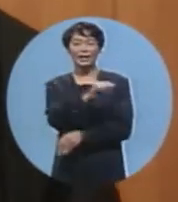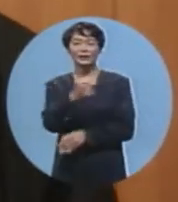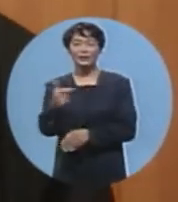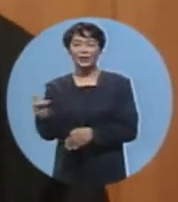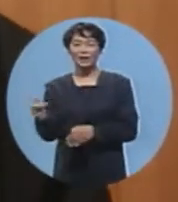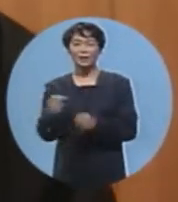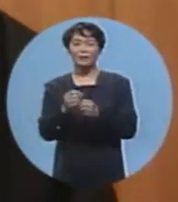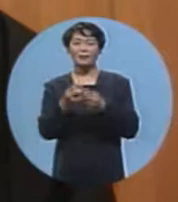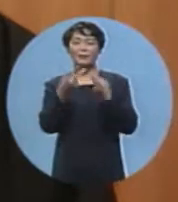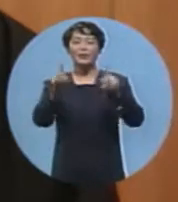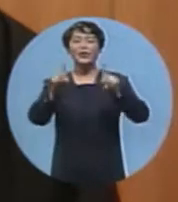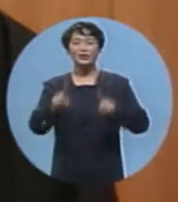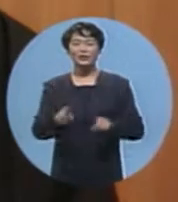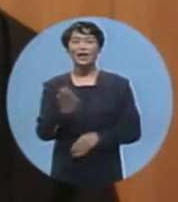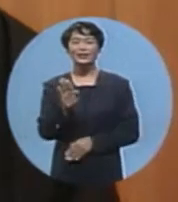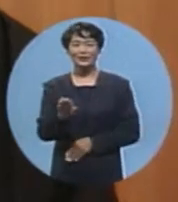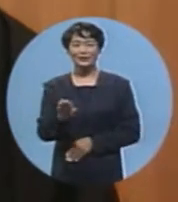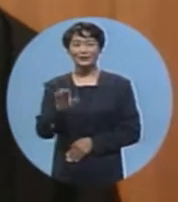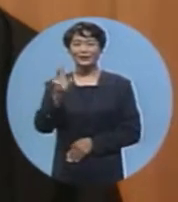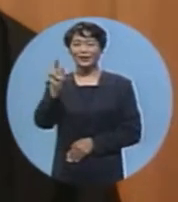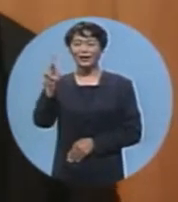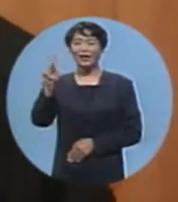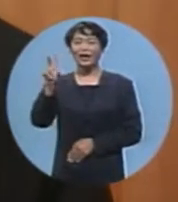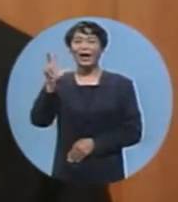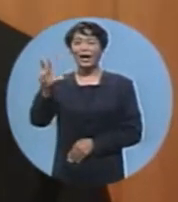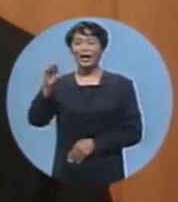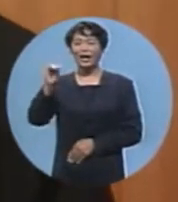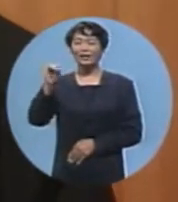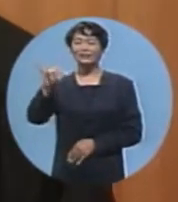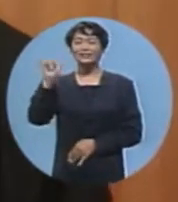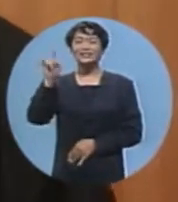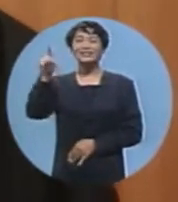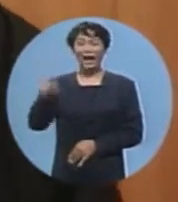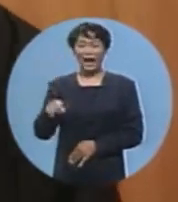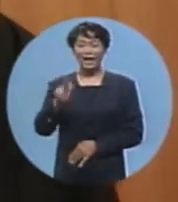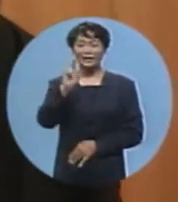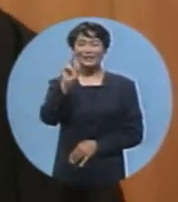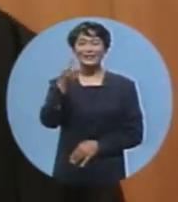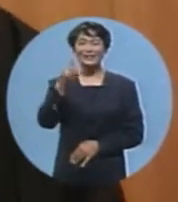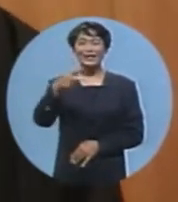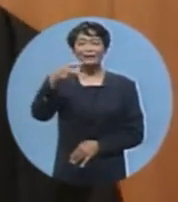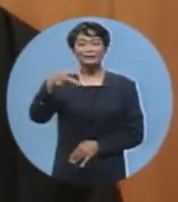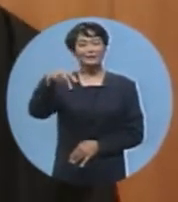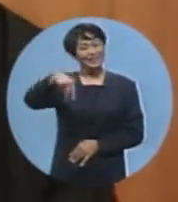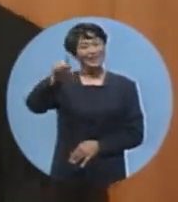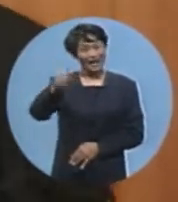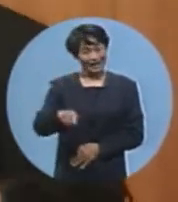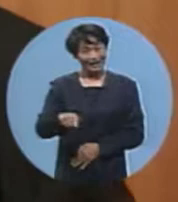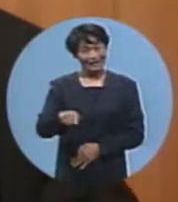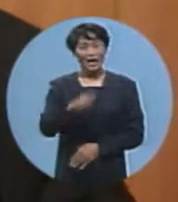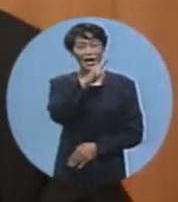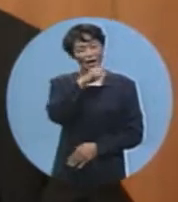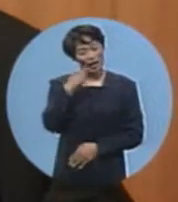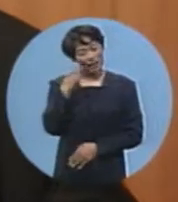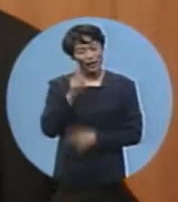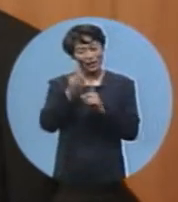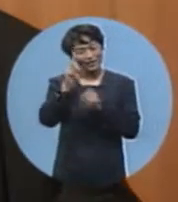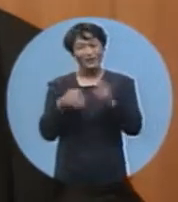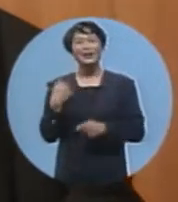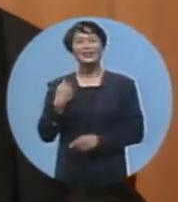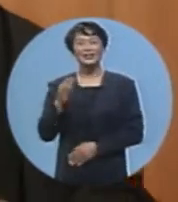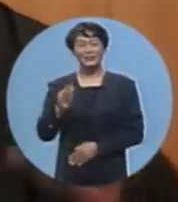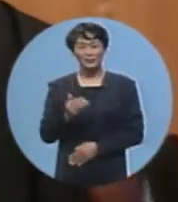ですとかセミナーね、難しい英語で言いましたけど、英語なんかわからないんですけどね、そういうのがたくさんあります。